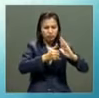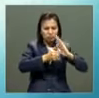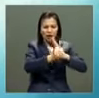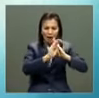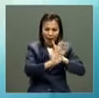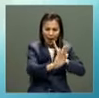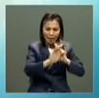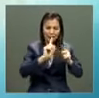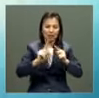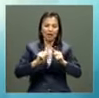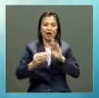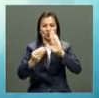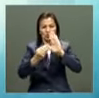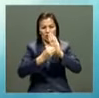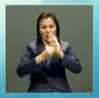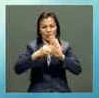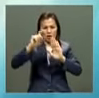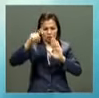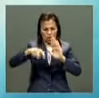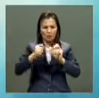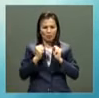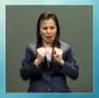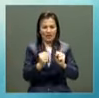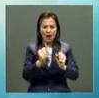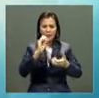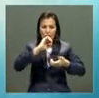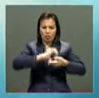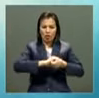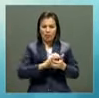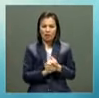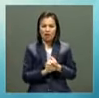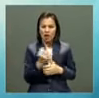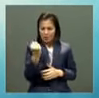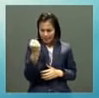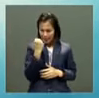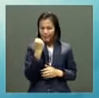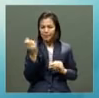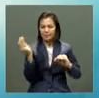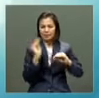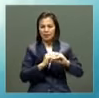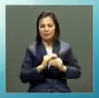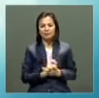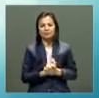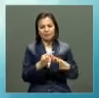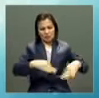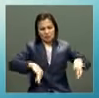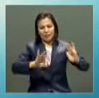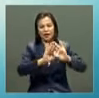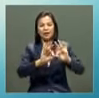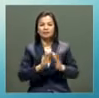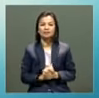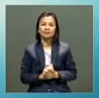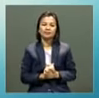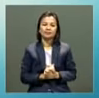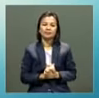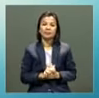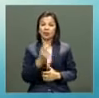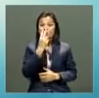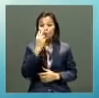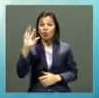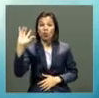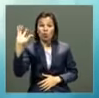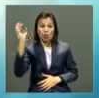พต้องพยายามทำให้ดียิ่งขึ้นยิ่งขึ้นนะครับตอนนี้มีความสำคัญมาดูสถานการณ์โลก